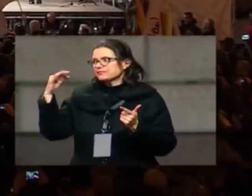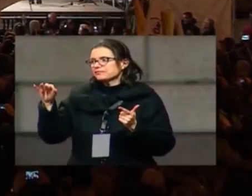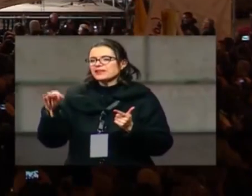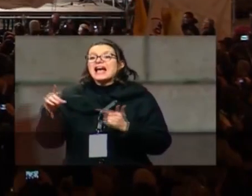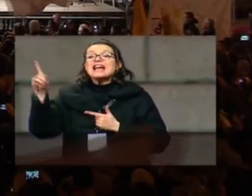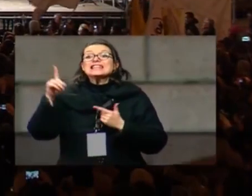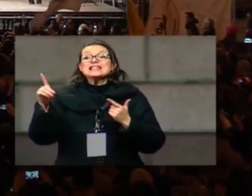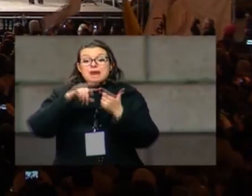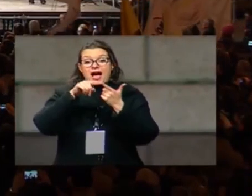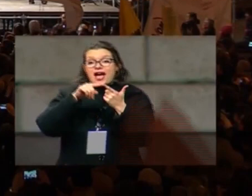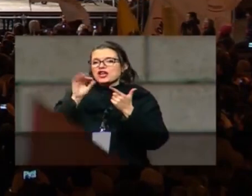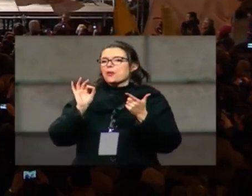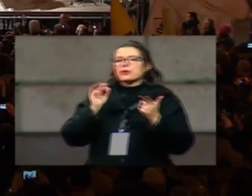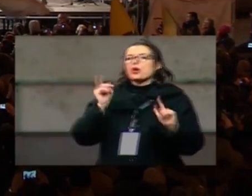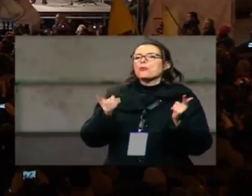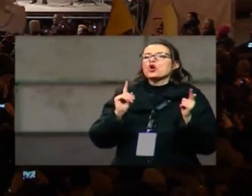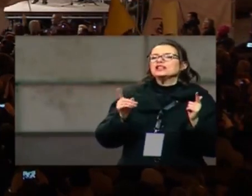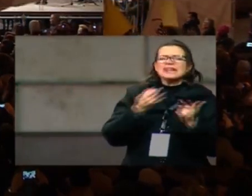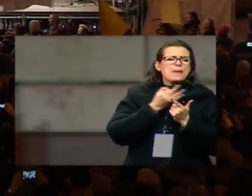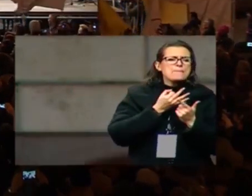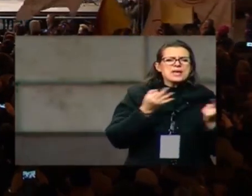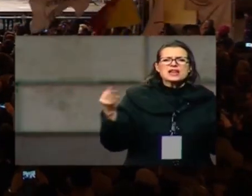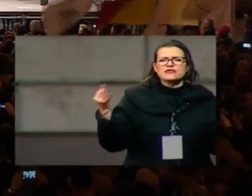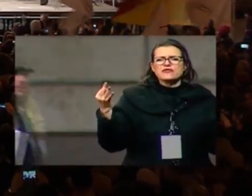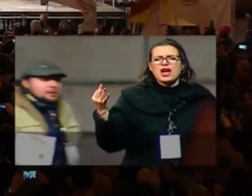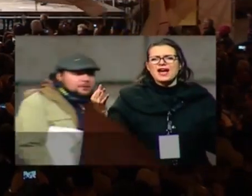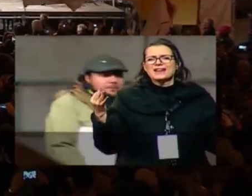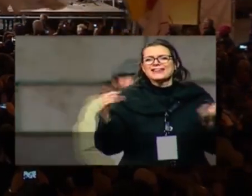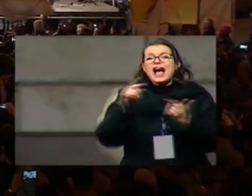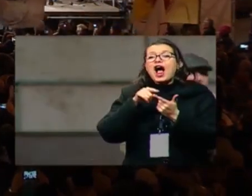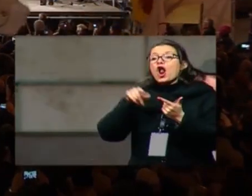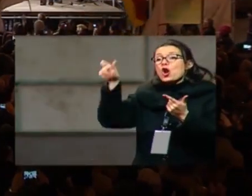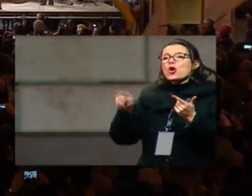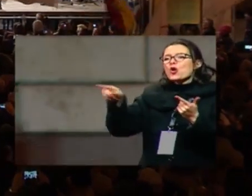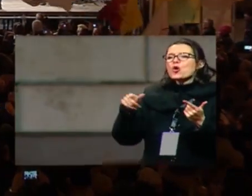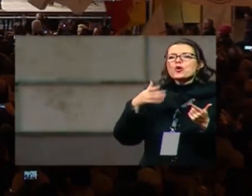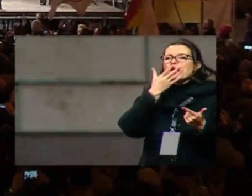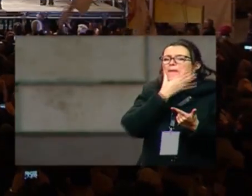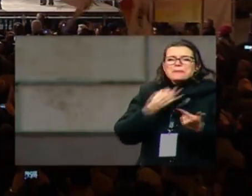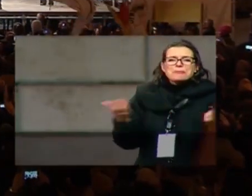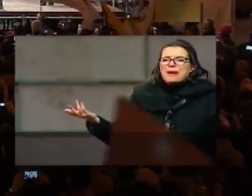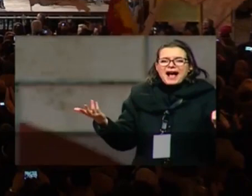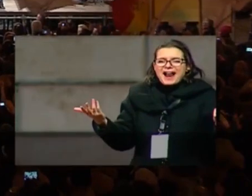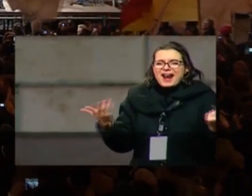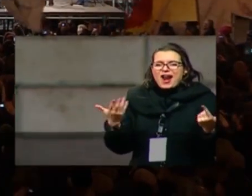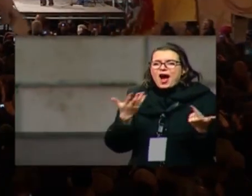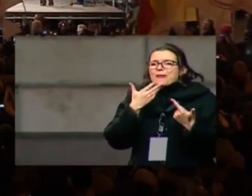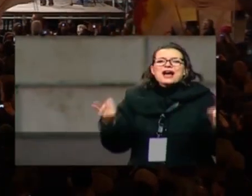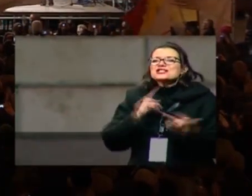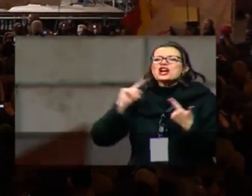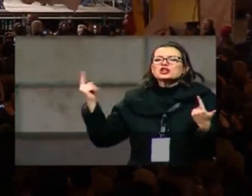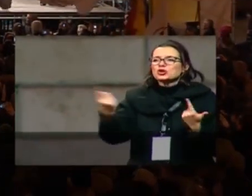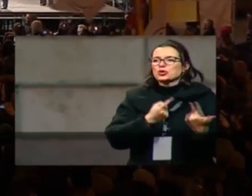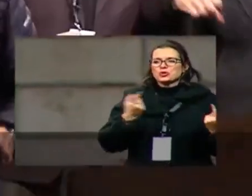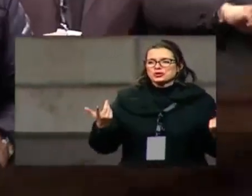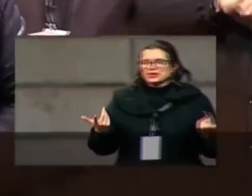perfetta piace ai nonni alle mamme alle ragazze ai bambini è un uomo che se lo metti in un angolo pa e nell'angolo